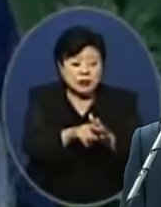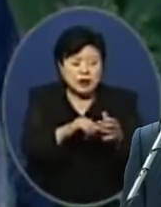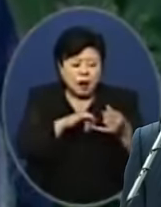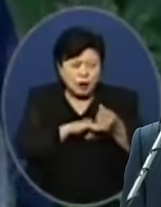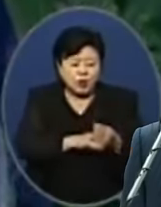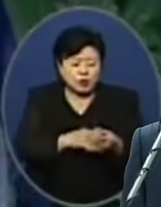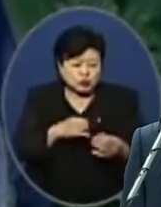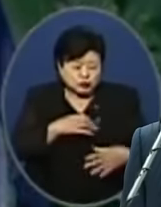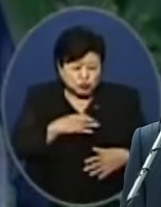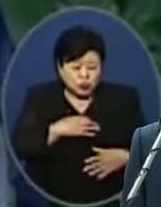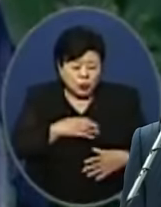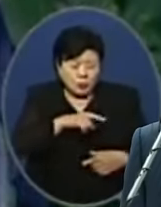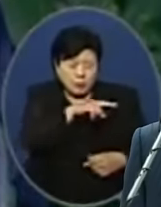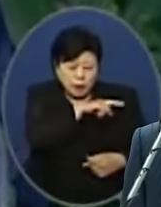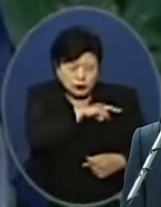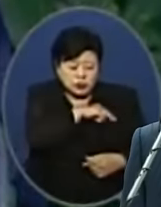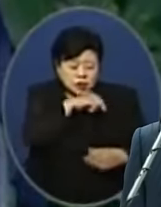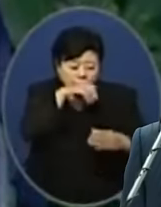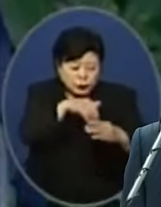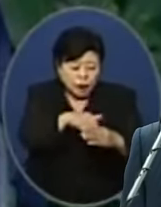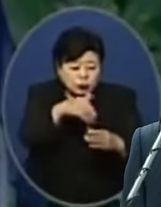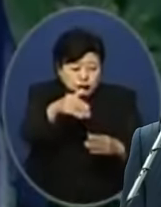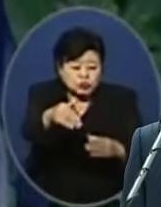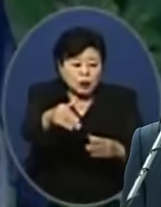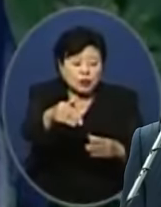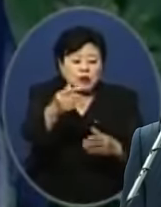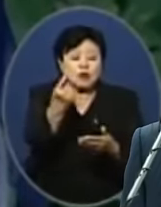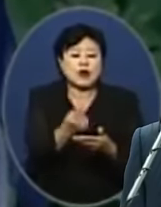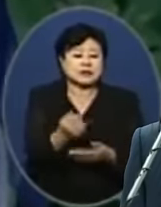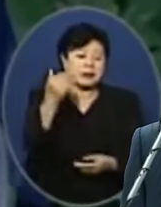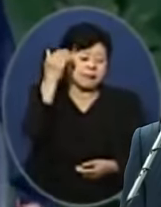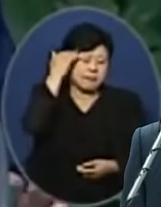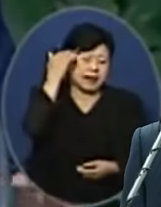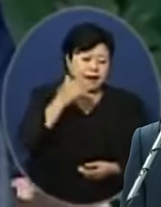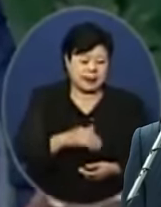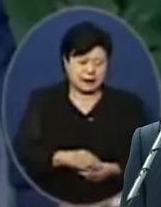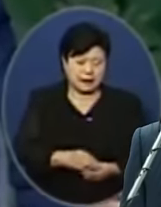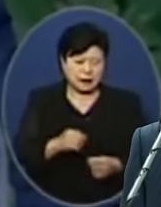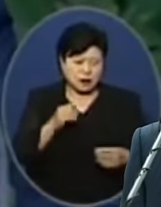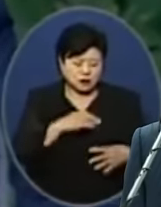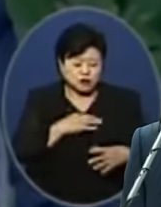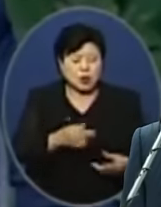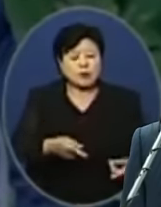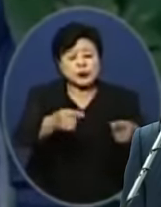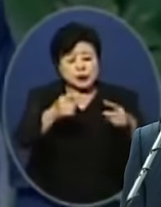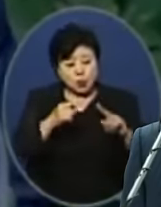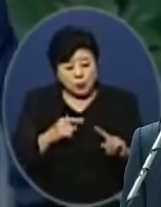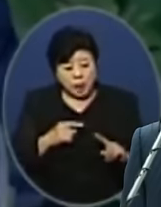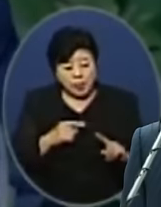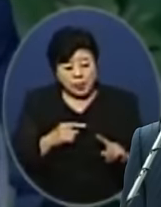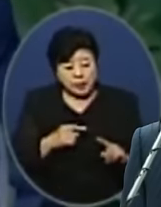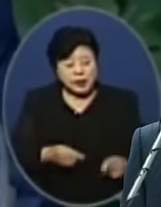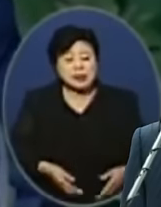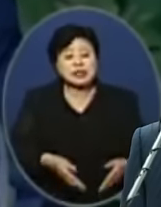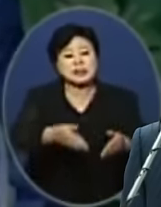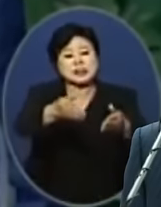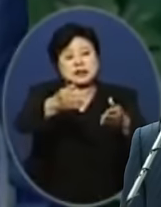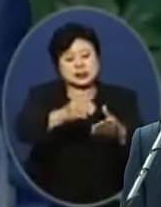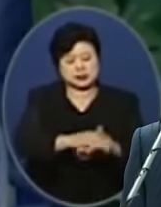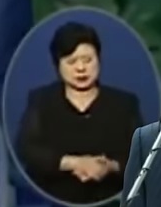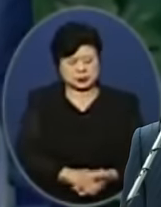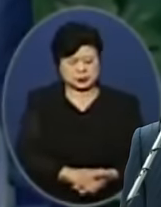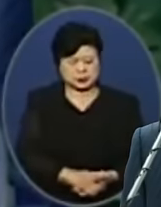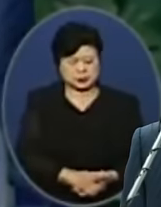꼭 두려움을 먼저 넣어주고 들어오는 것입니다. 두려움이 우리 속에 들어오는 길인 것입니다.